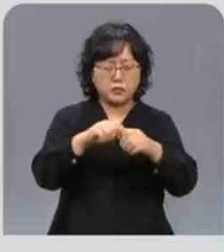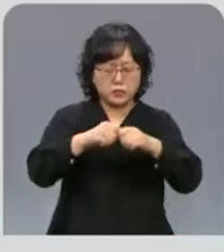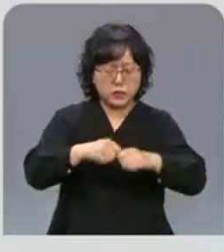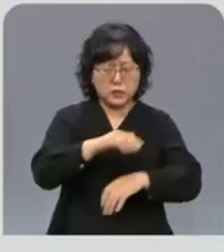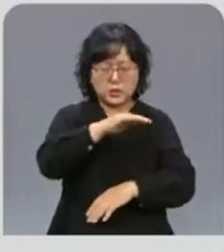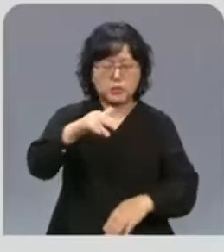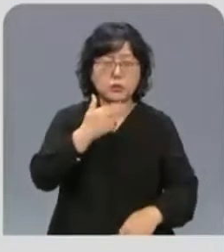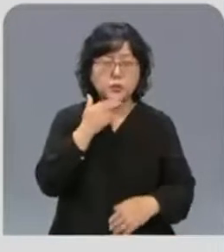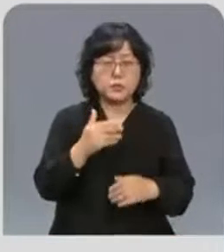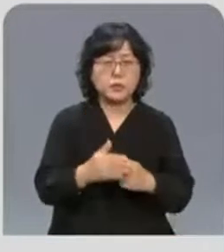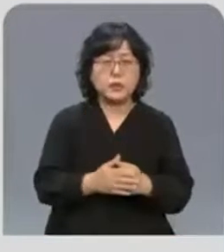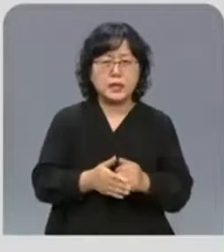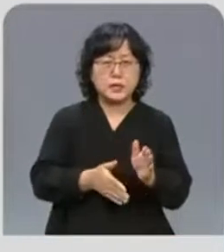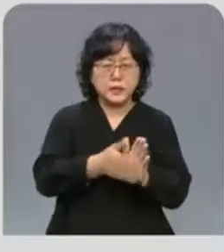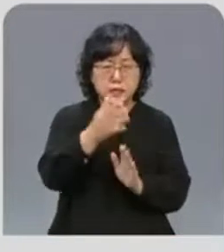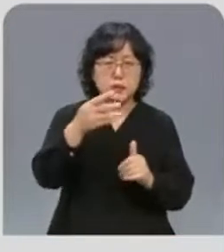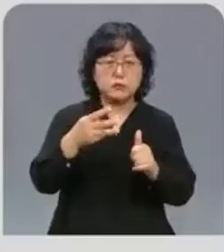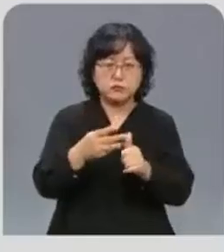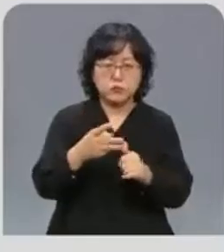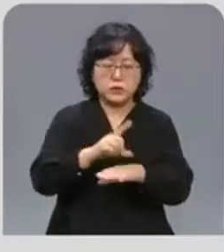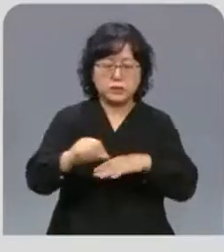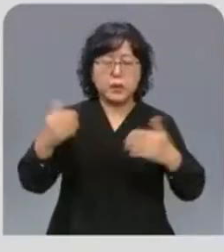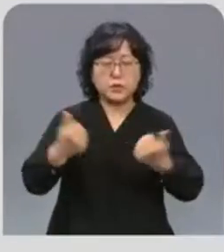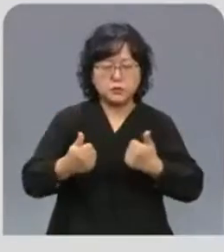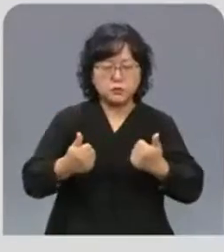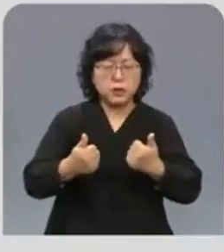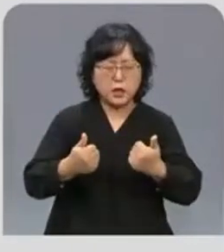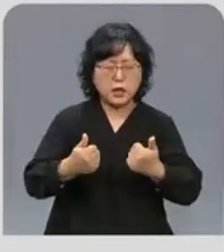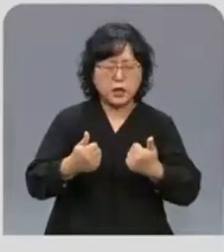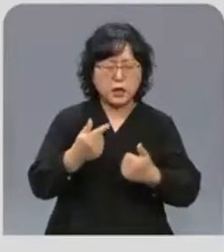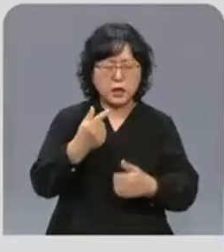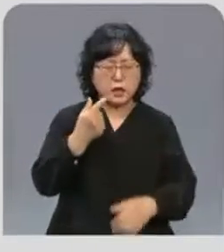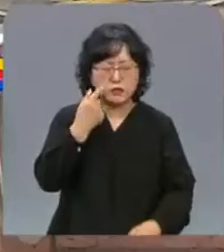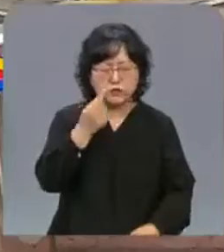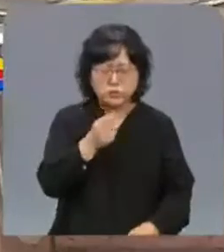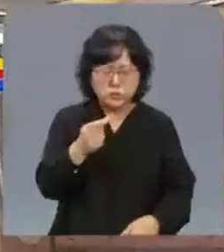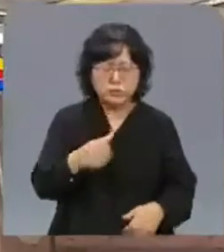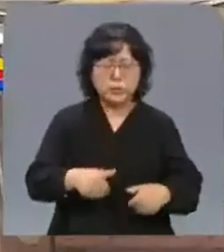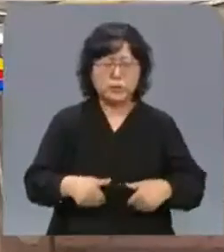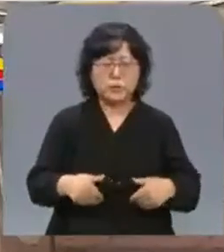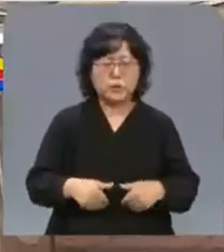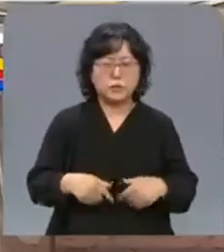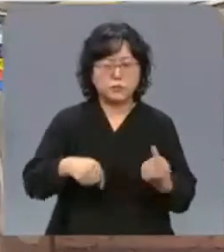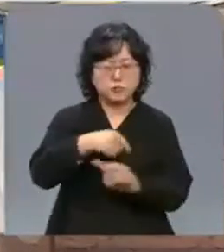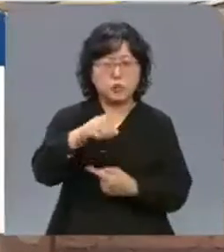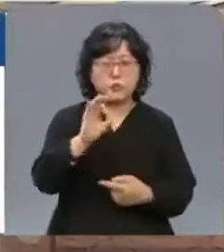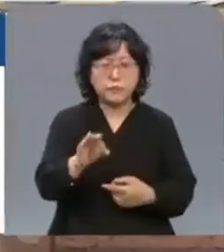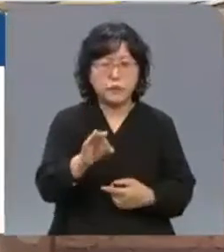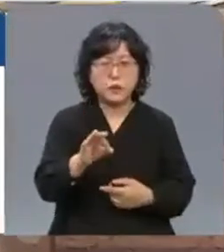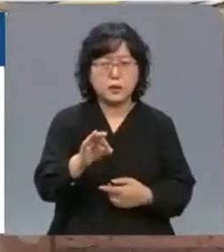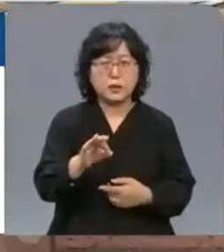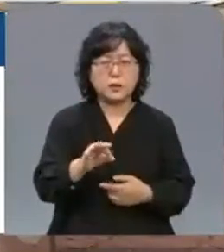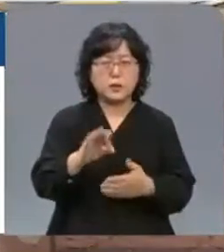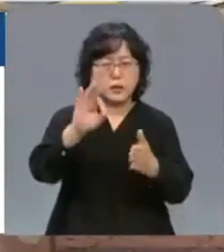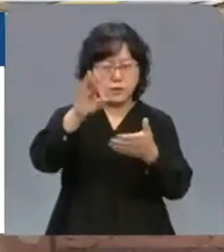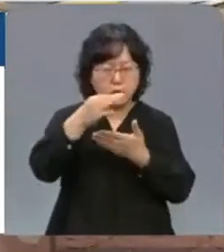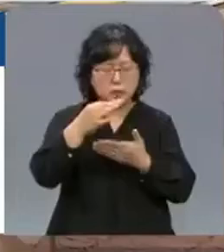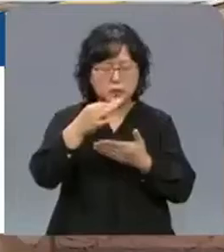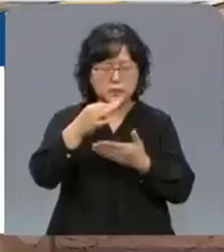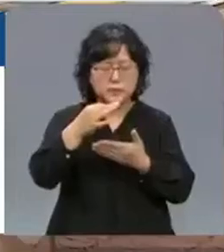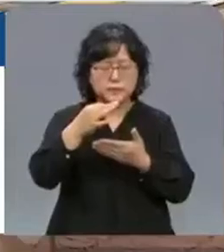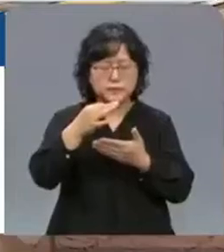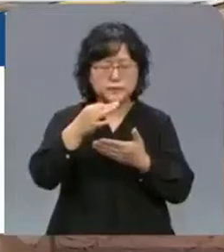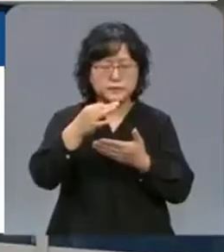없습니다 자치단체나 지방의회 눈치를 살필 수밖에 없는 구조입니다 운영비라든지 어떤 그런 그 인건비